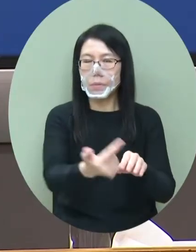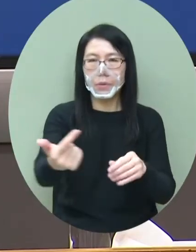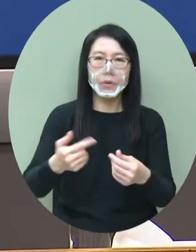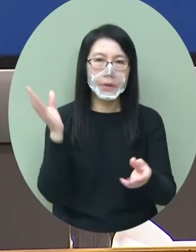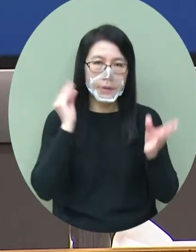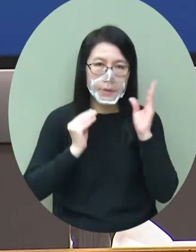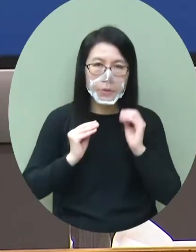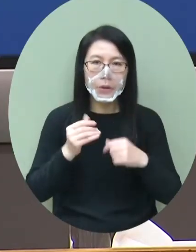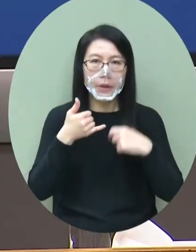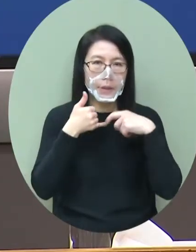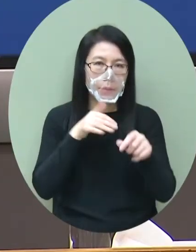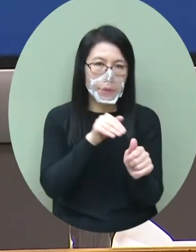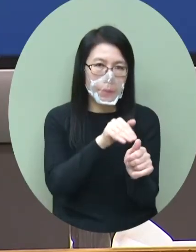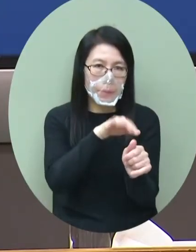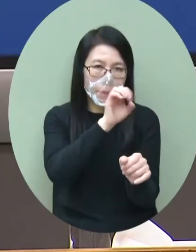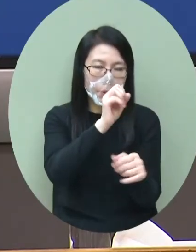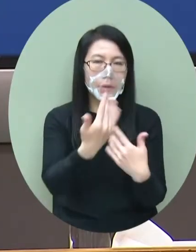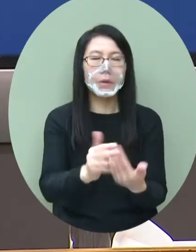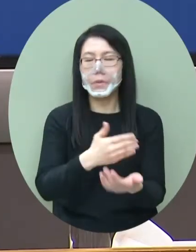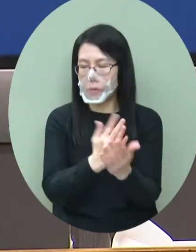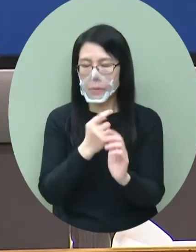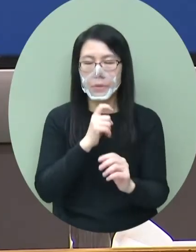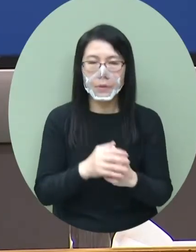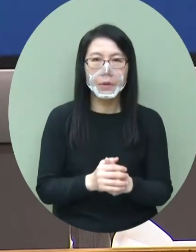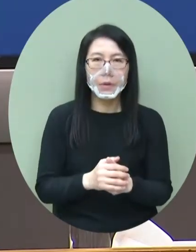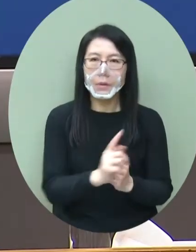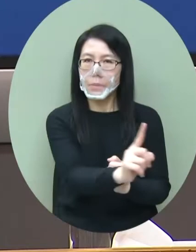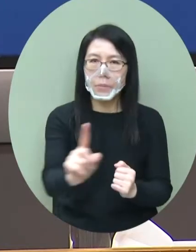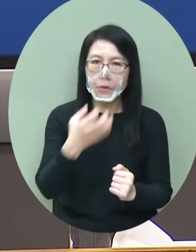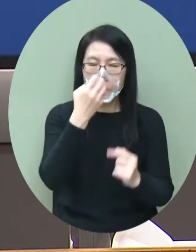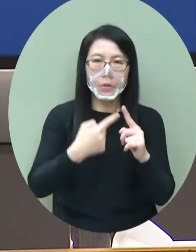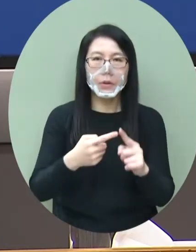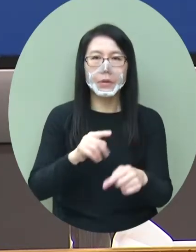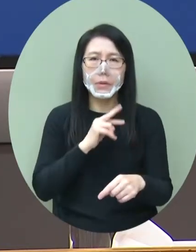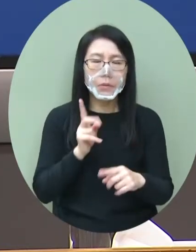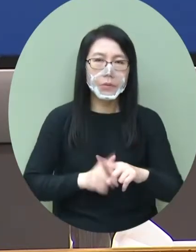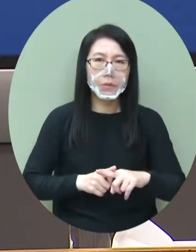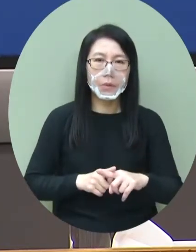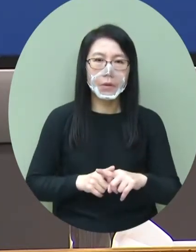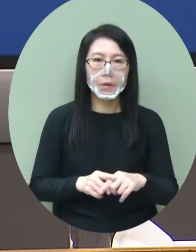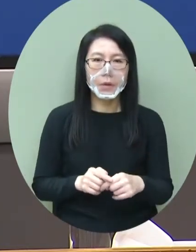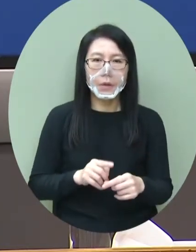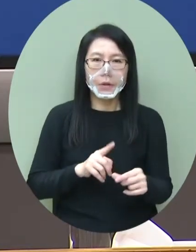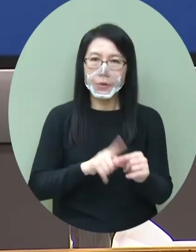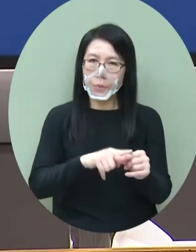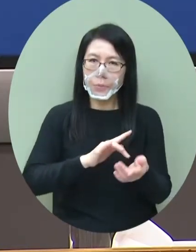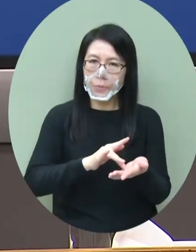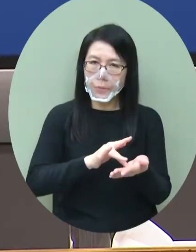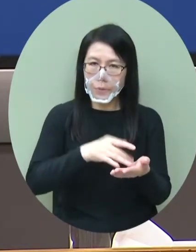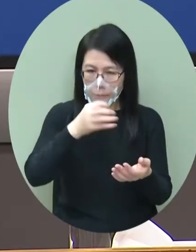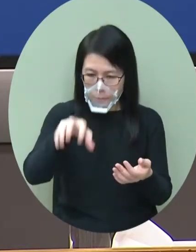的资讯电话查询服务。任何市民如果拿了这些中成